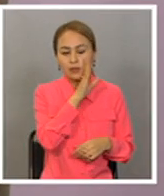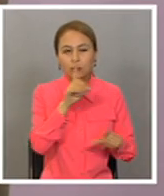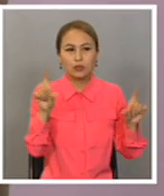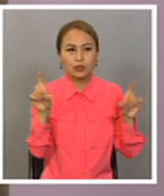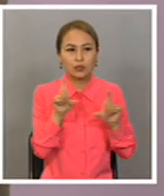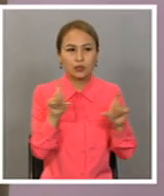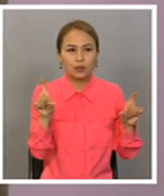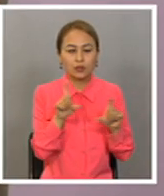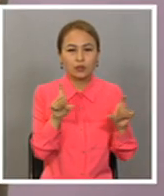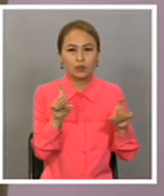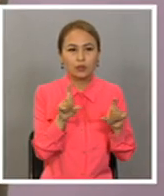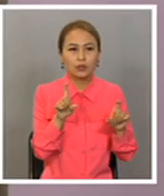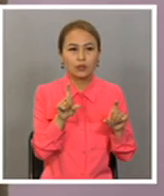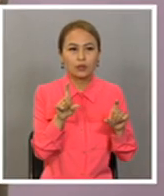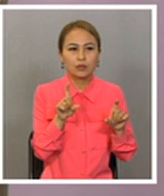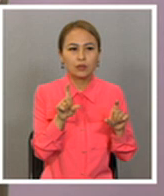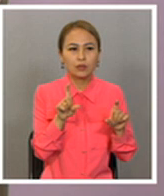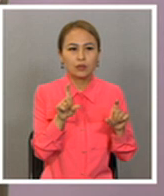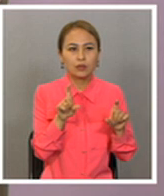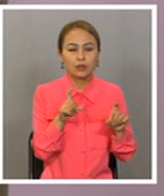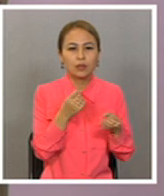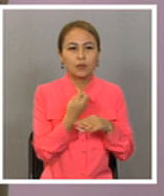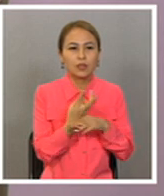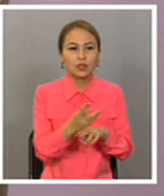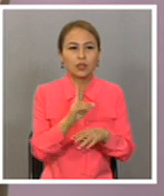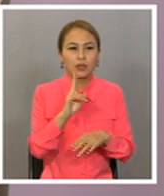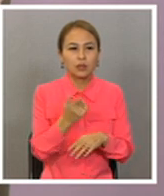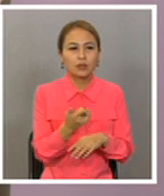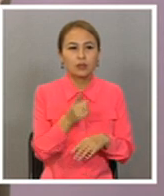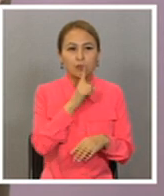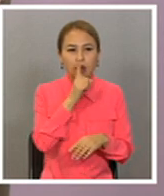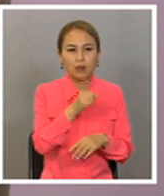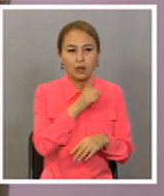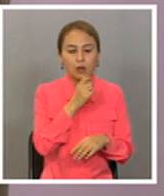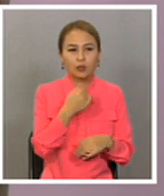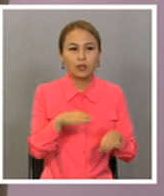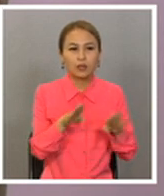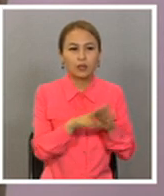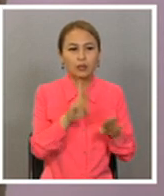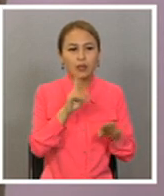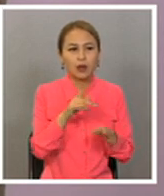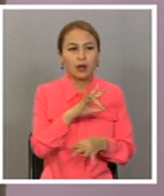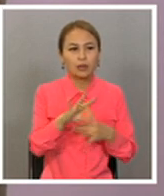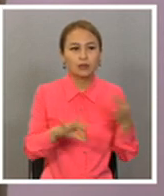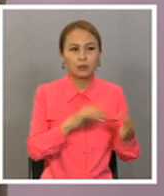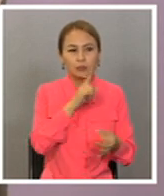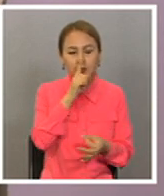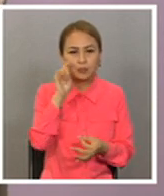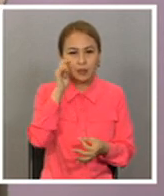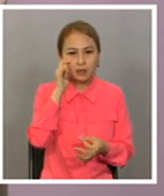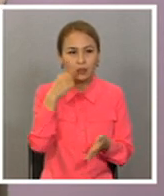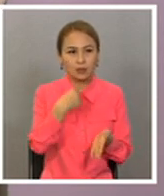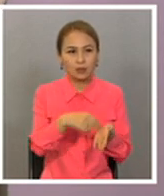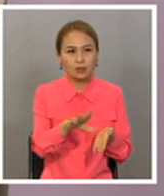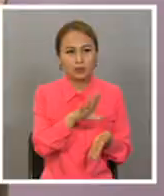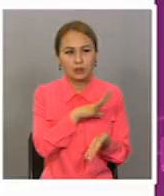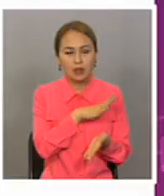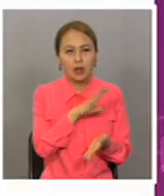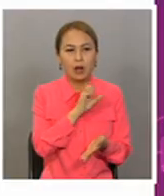Әлияның анасы дүкеннен бірнеше килограмм сәбіз, ал одан бірнеше килограмм артық пияз сатып